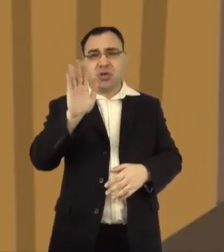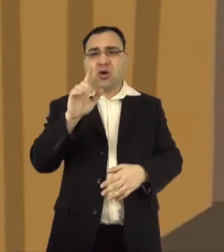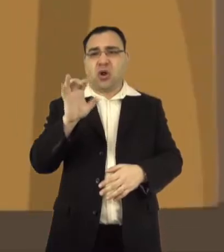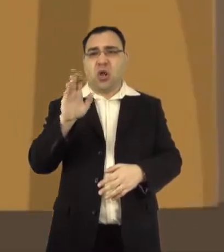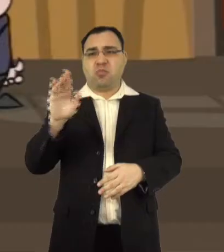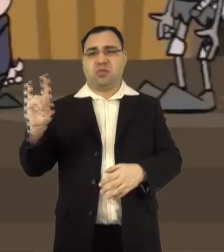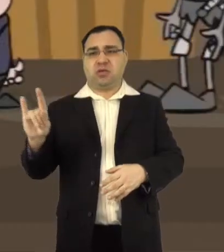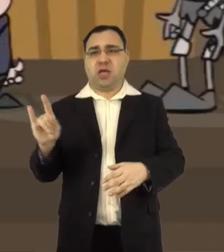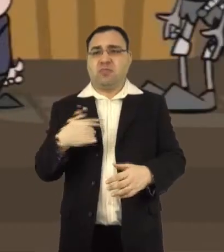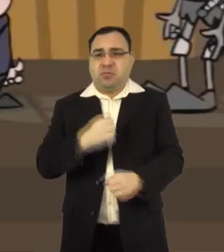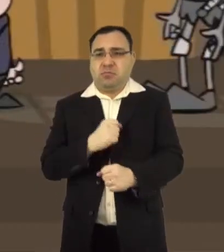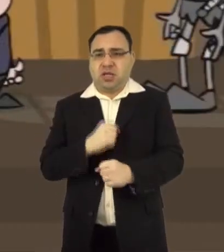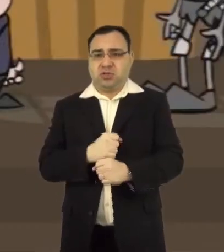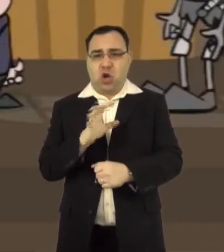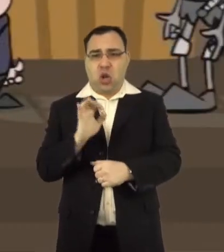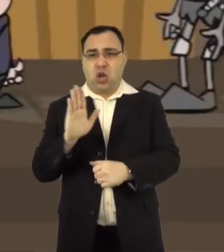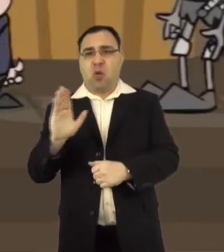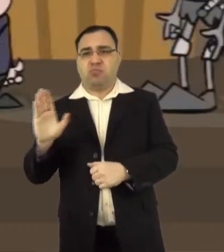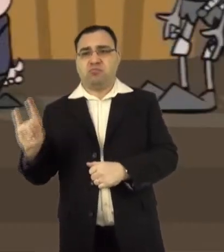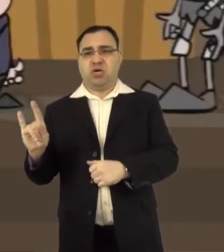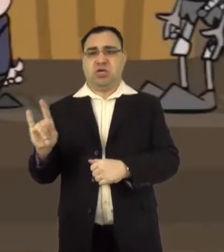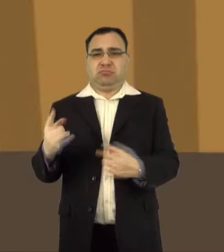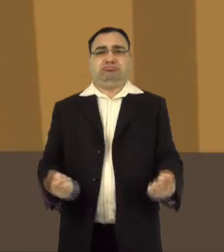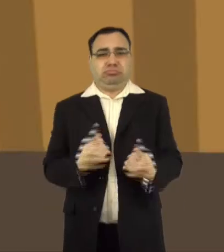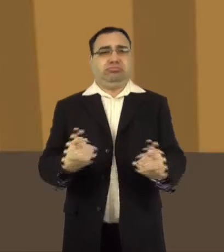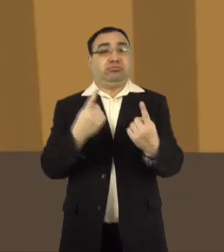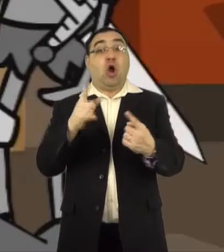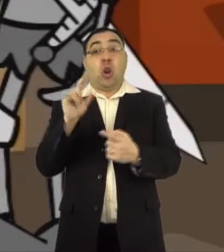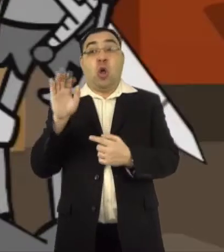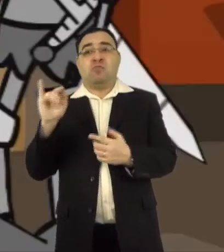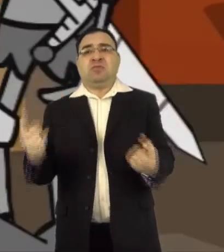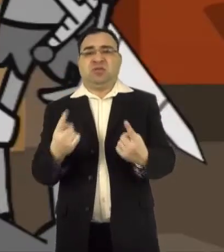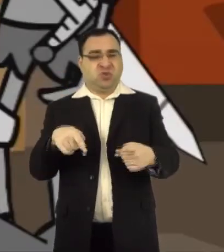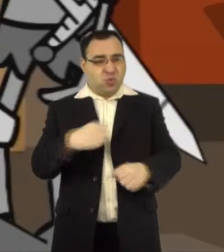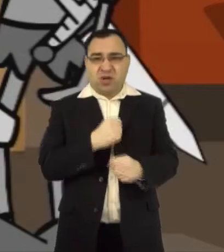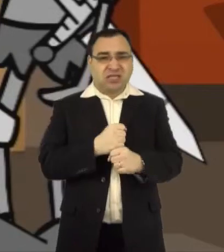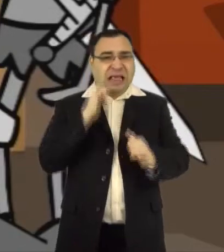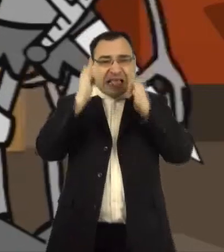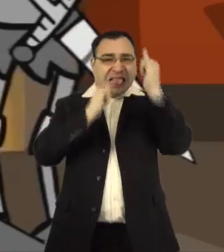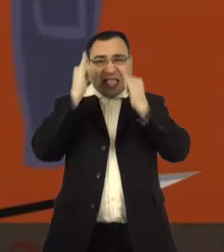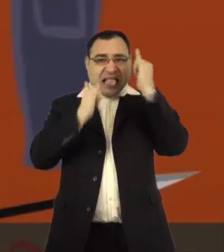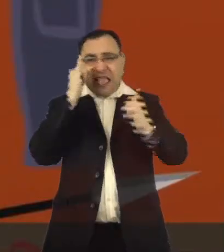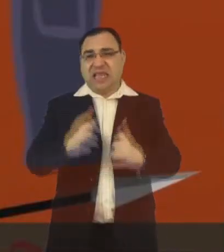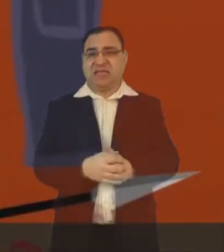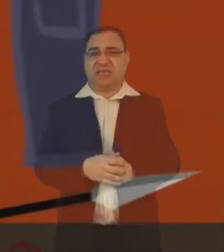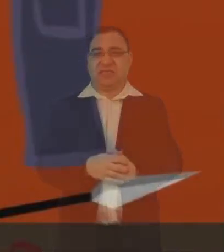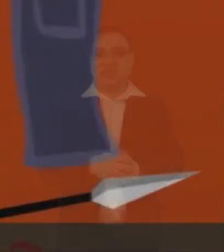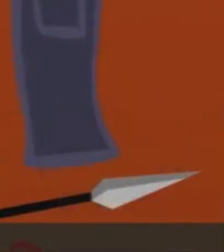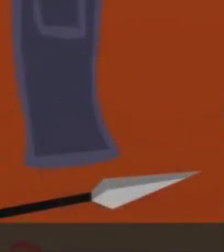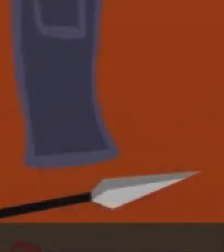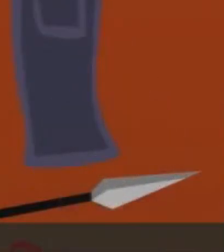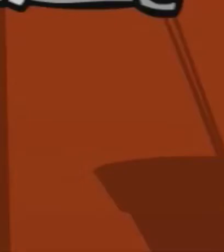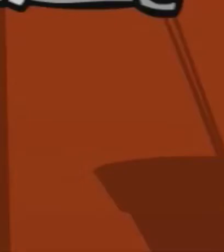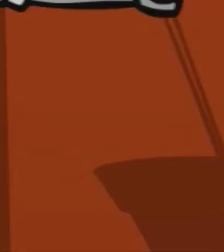lobby lobbystów. Ale my pracujemy w lobby. My jesteśmy lobbyści. Tam. W miejscu pracy nie drze się japy. No chyba, że się robi